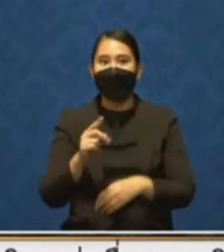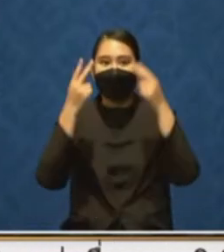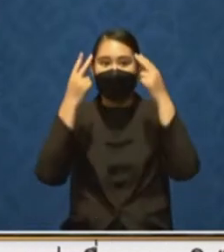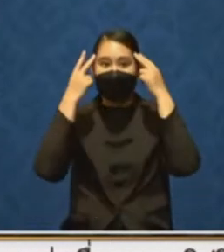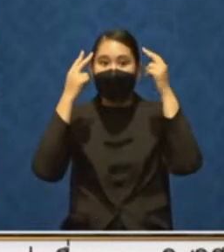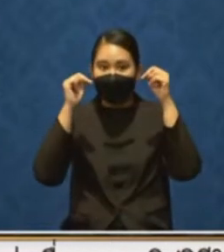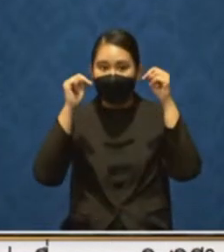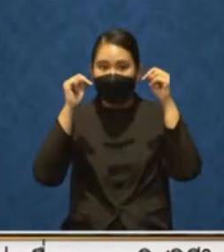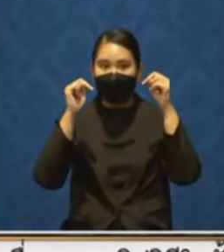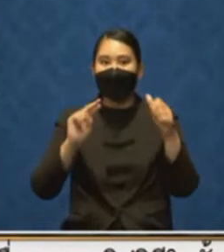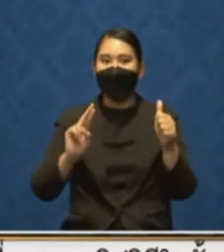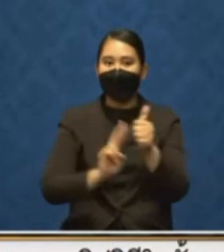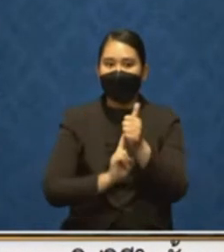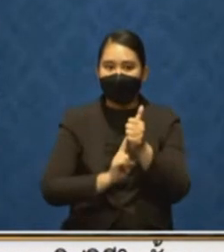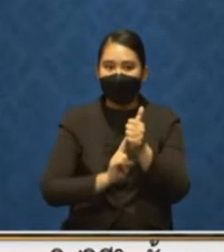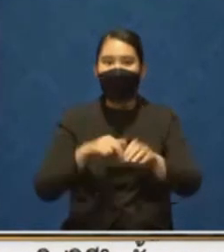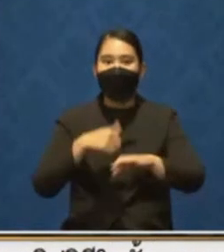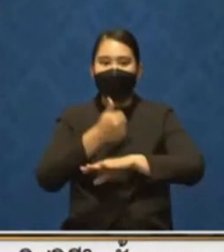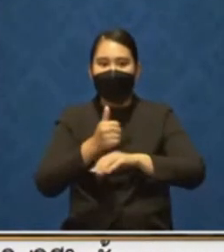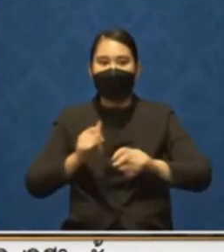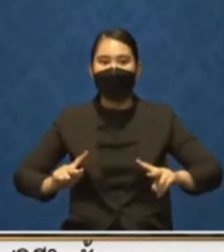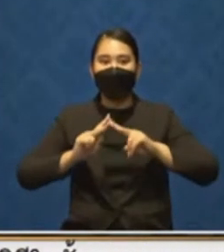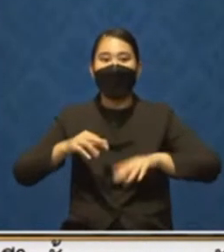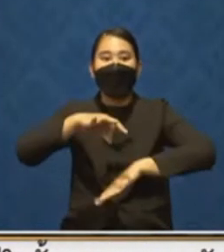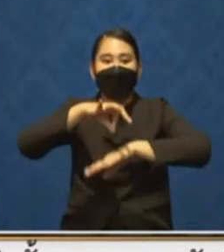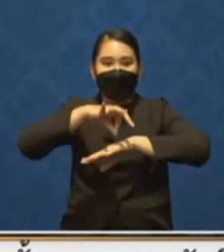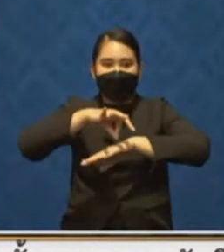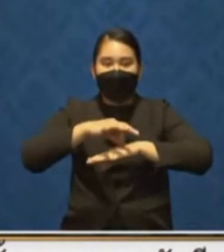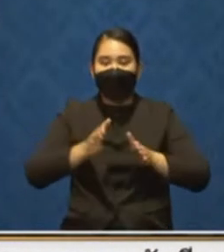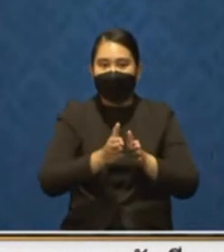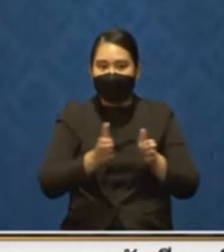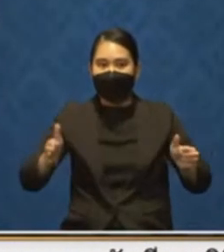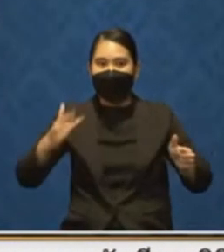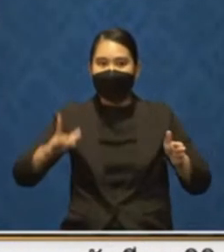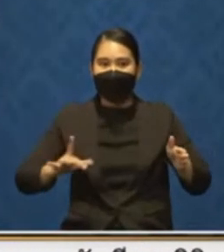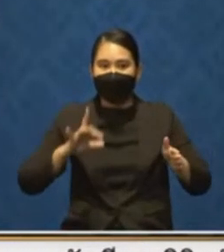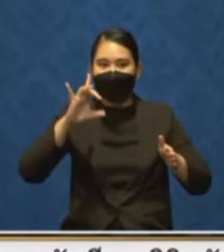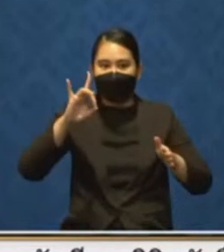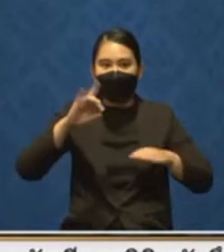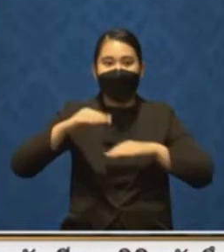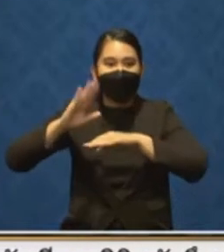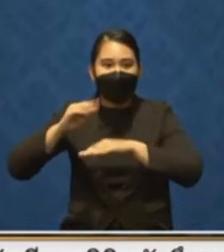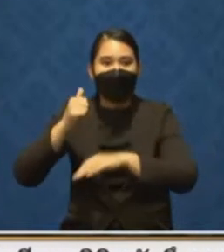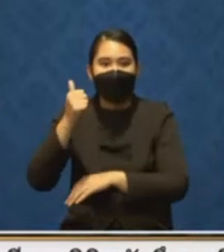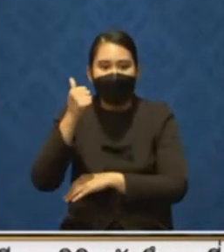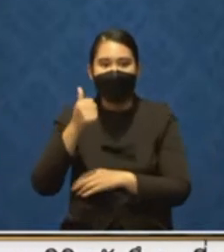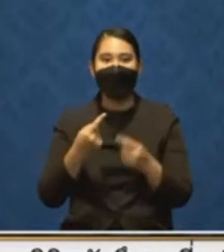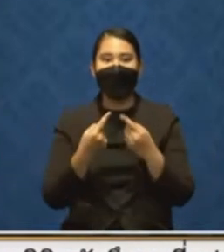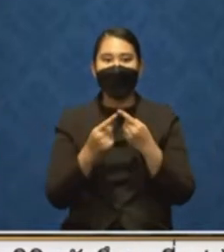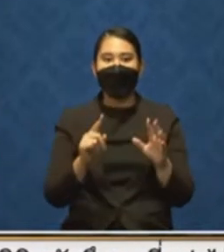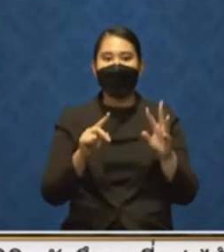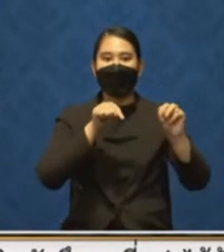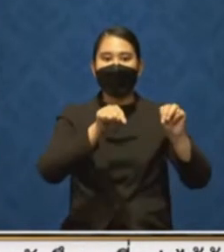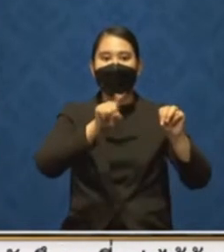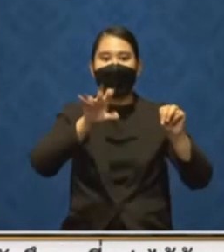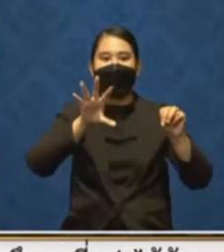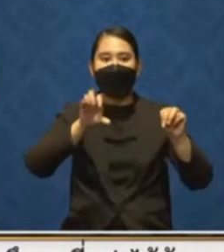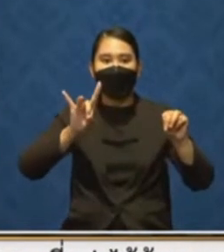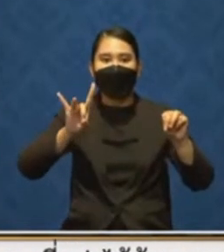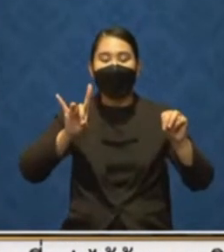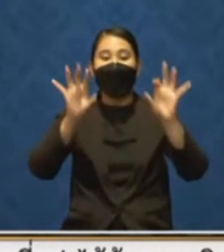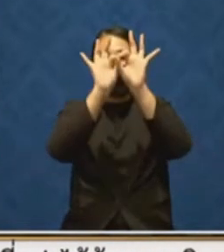หรือบางทียังต่างนะสามารถโดยตำแหน่งเกินแต่ปีได้แต่มาตรา 158เด่นบัญญัติไว้เฉพาะ